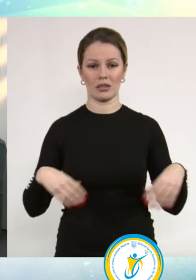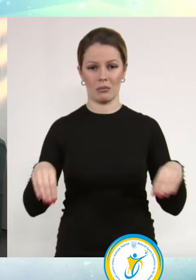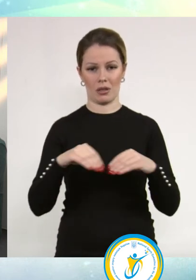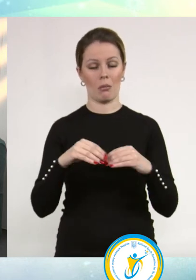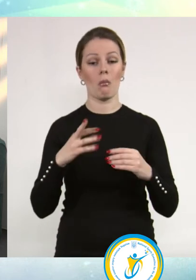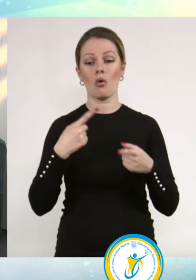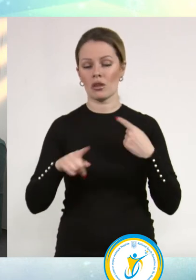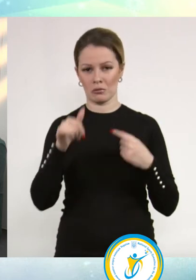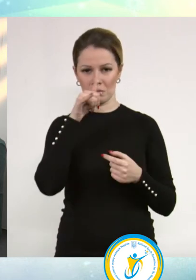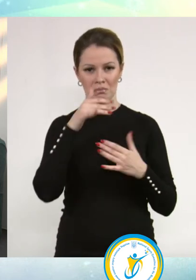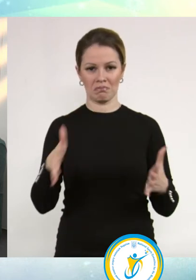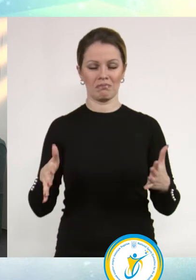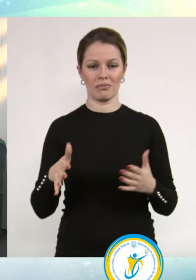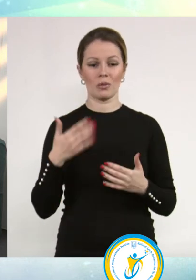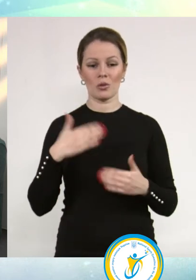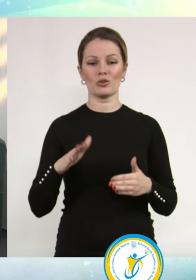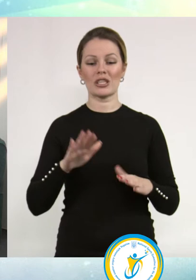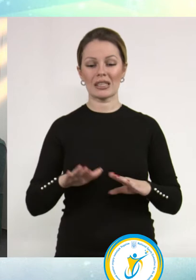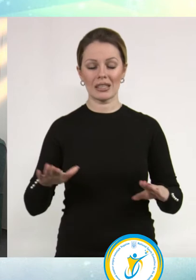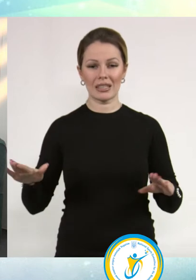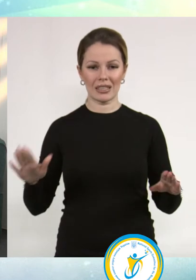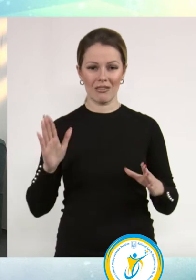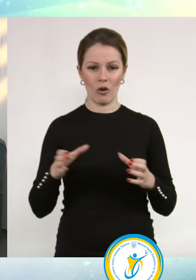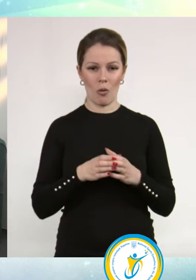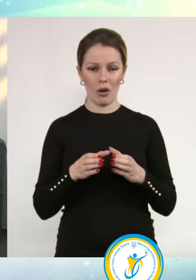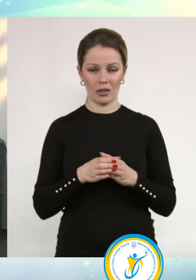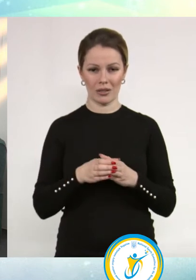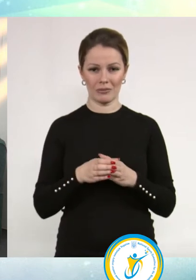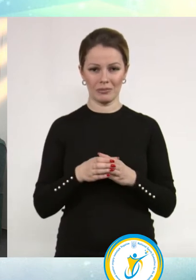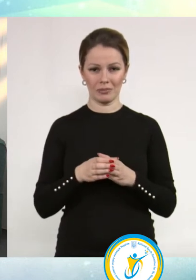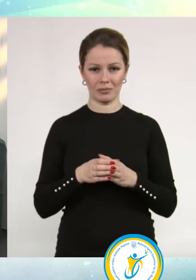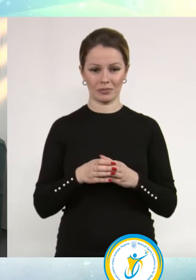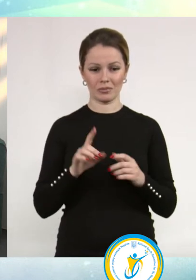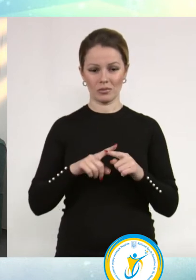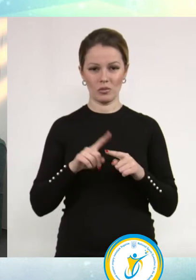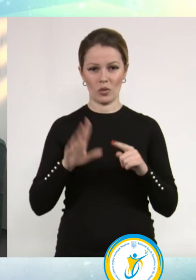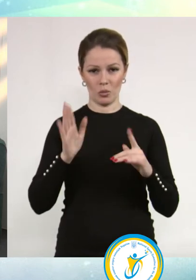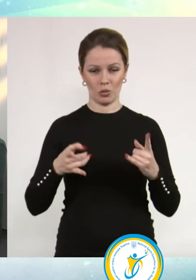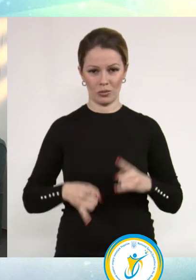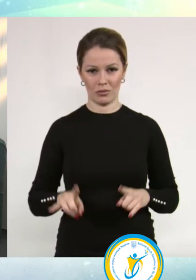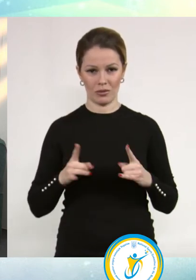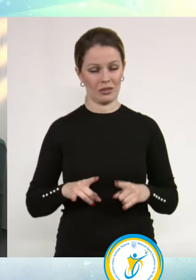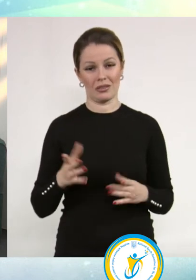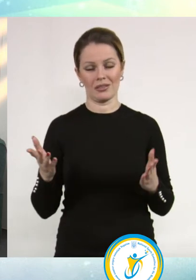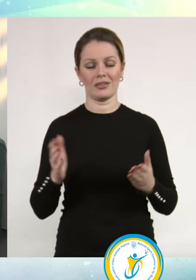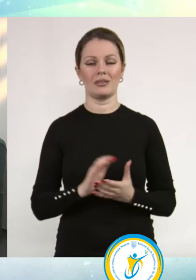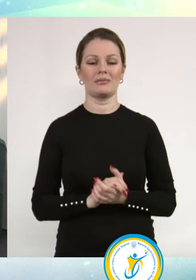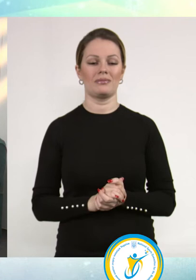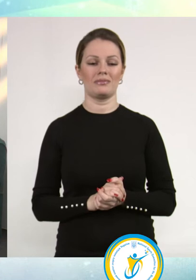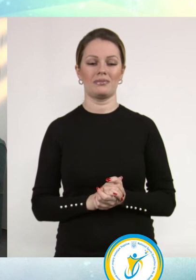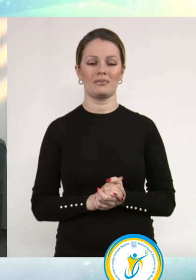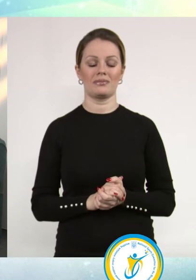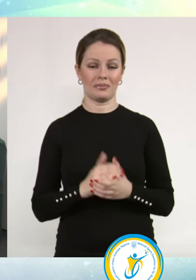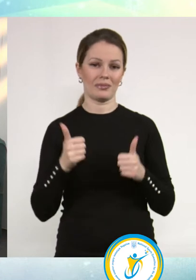по-інакшому. У нас вже і діти в команді. Скоро будуть рождатися, я не знаю вже.